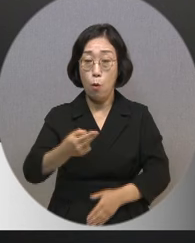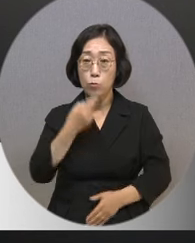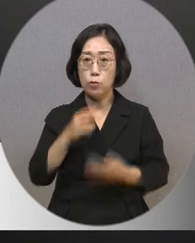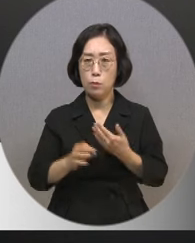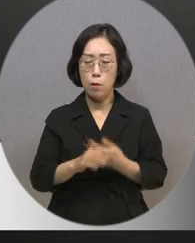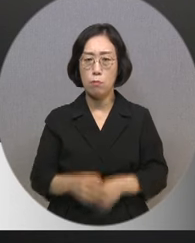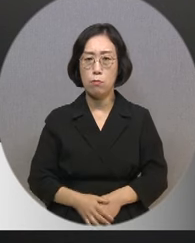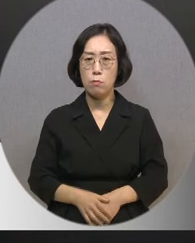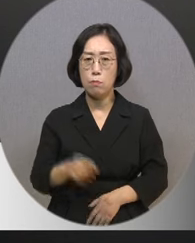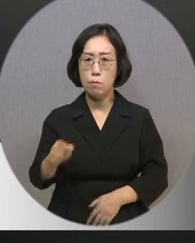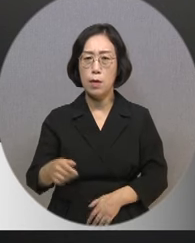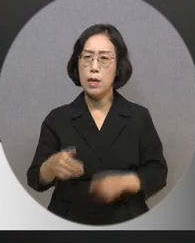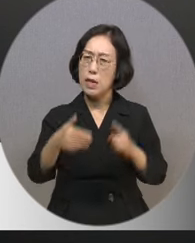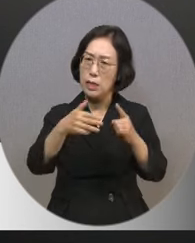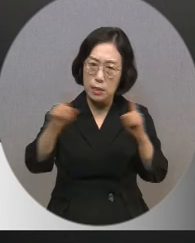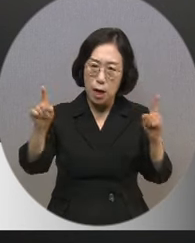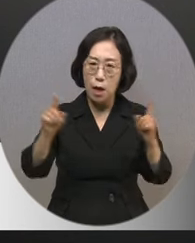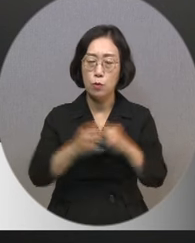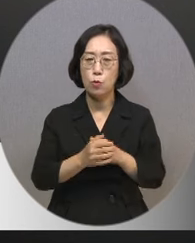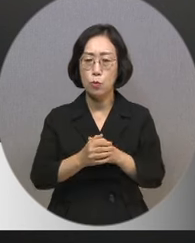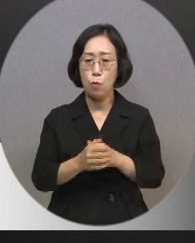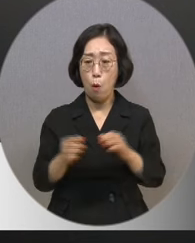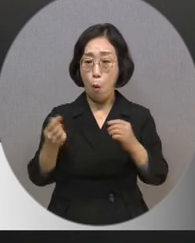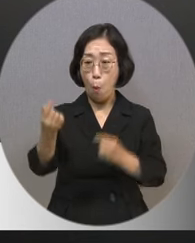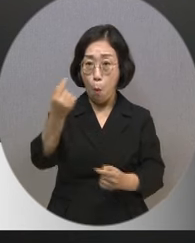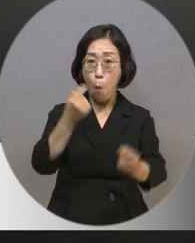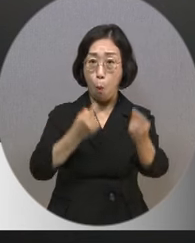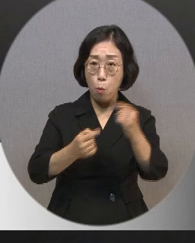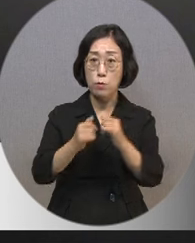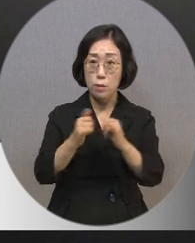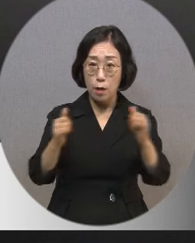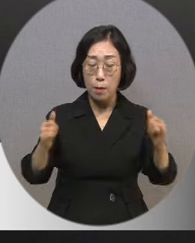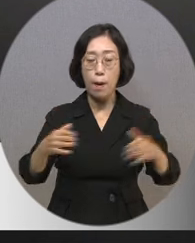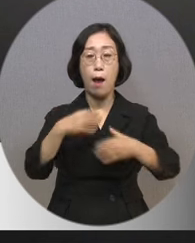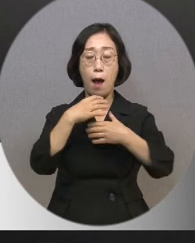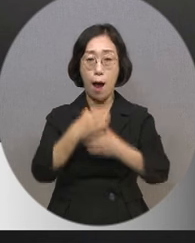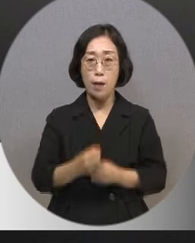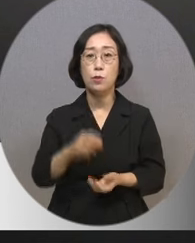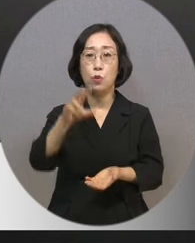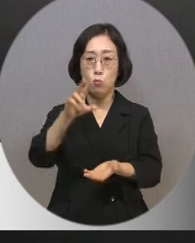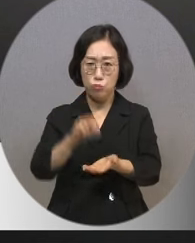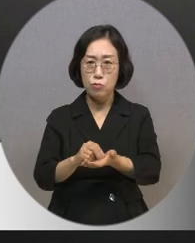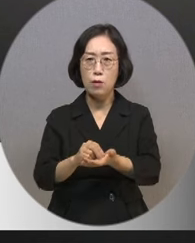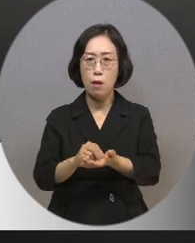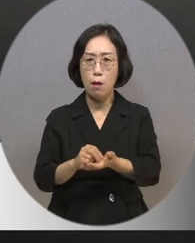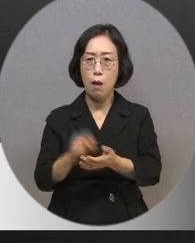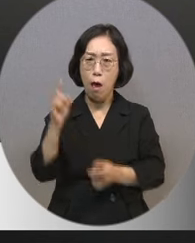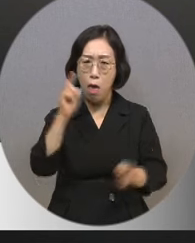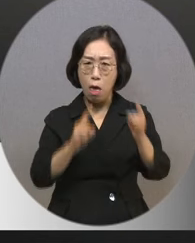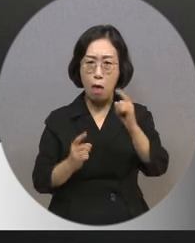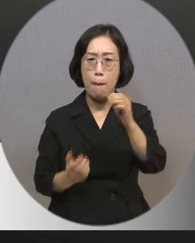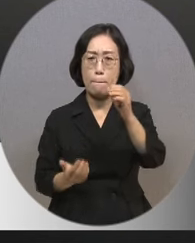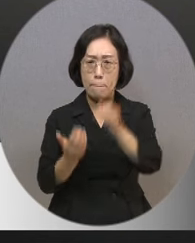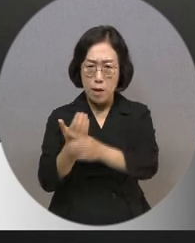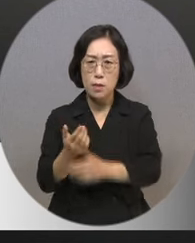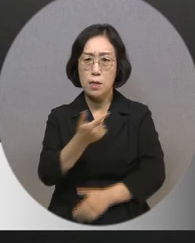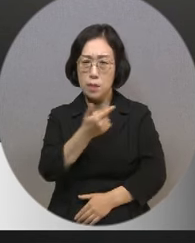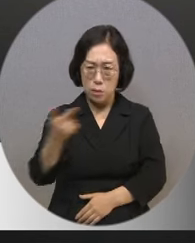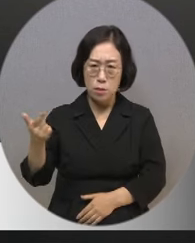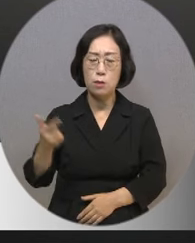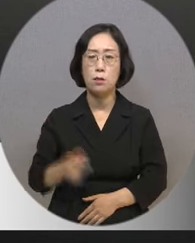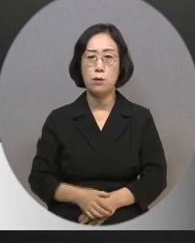분명히 1차적으로 이용하시는 안전에 대한 이게 가장 큰 문제가 될